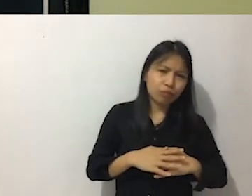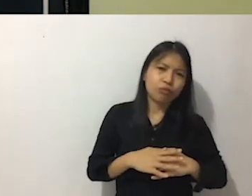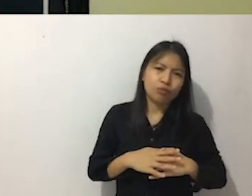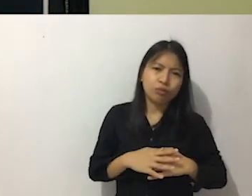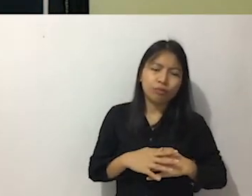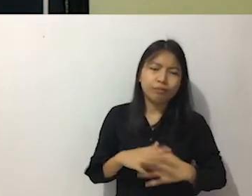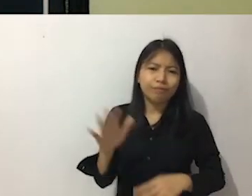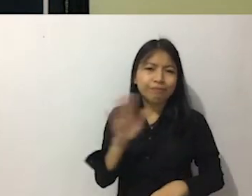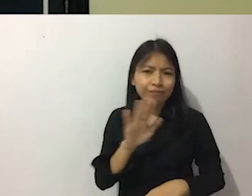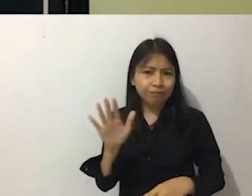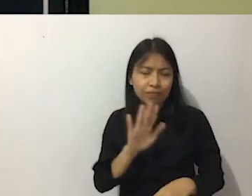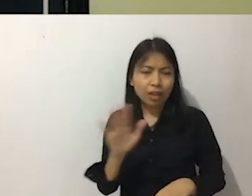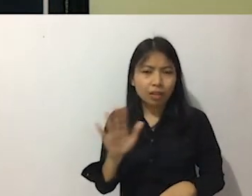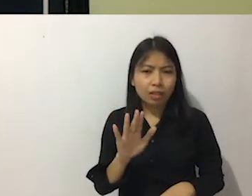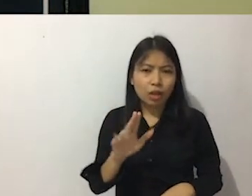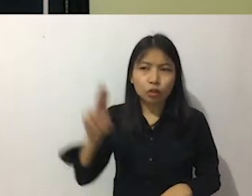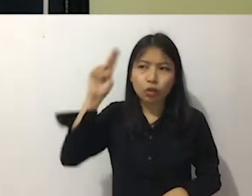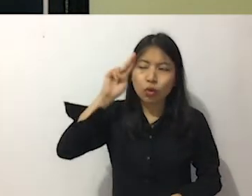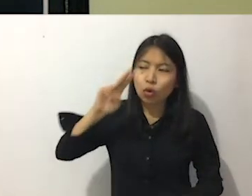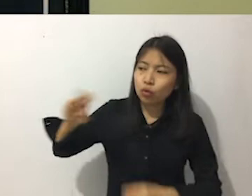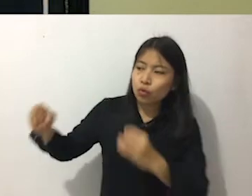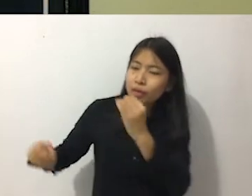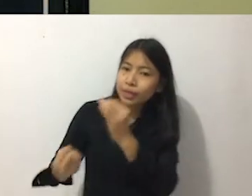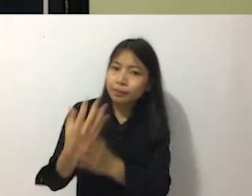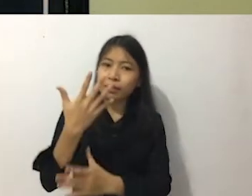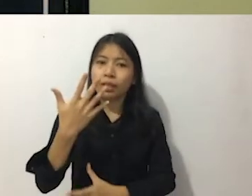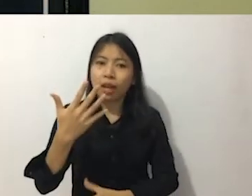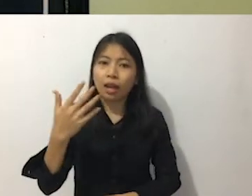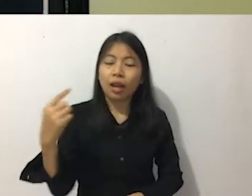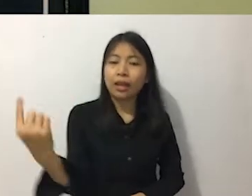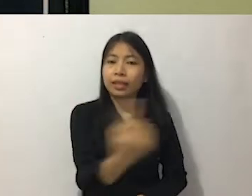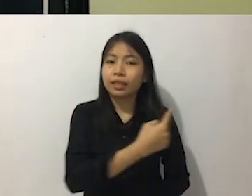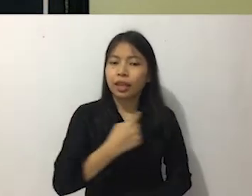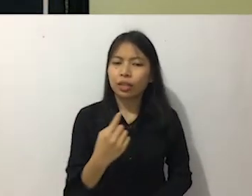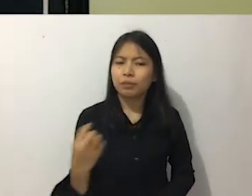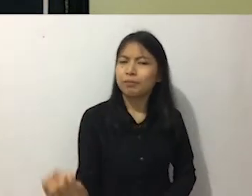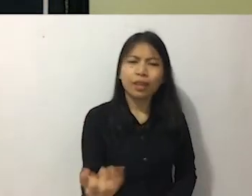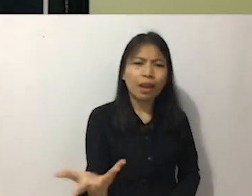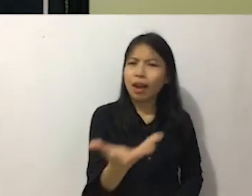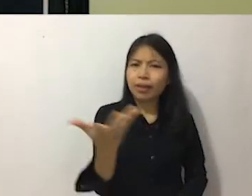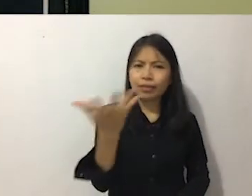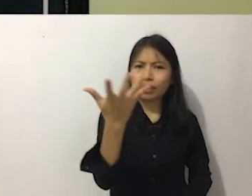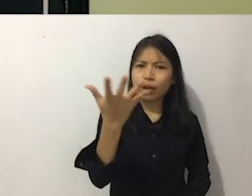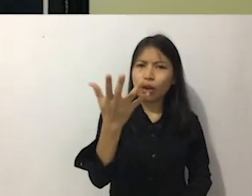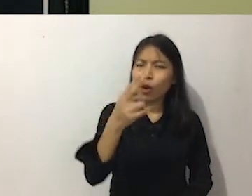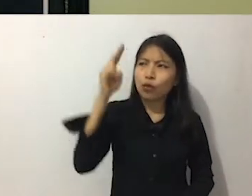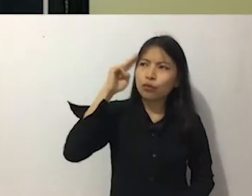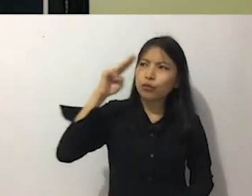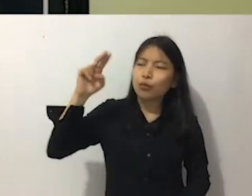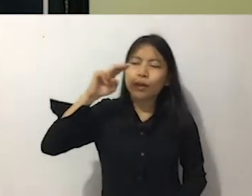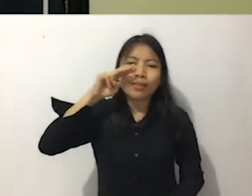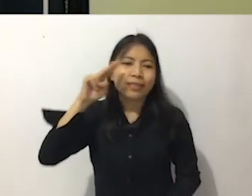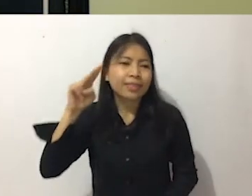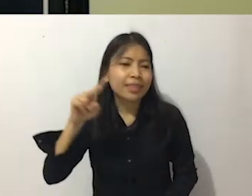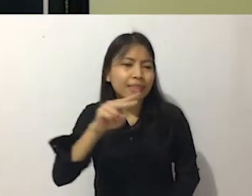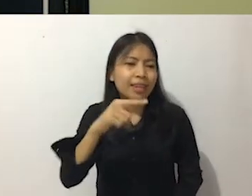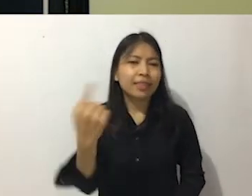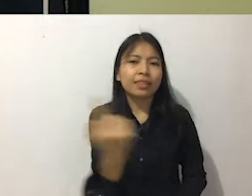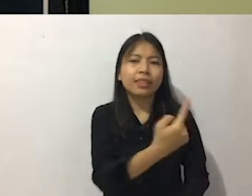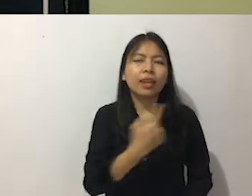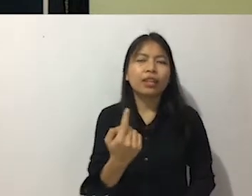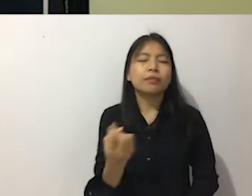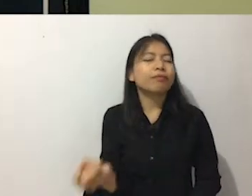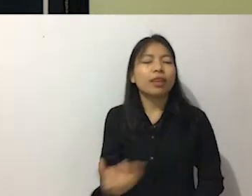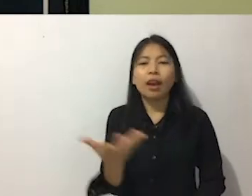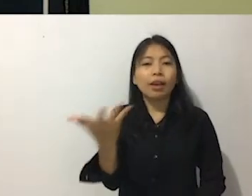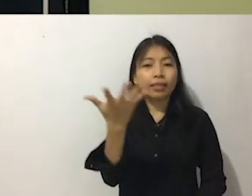berharga. Bahkan Tuhan katakan kita berharga di mata Tuhan. Nah, hal yang lain lagi, jika kita